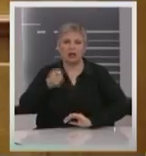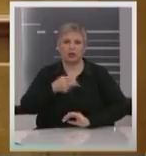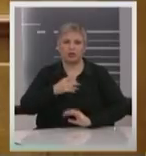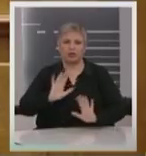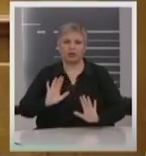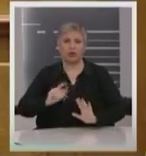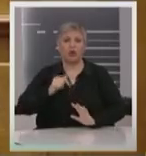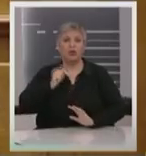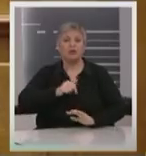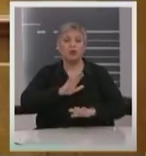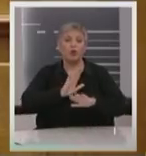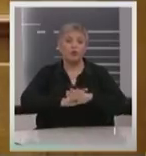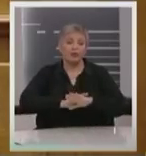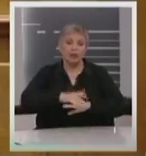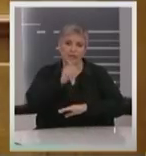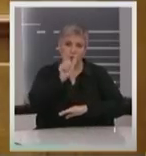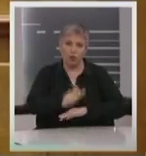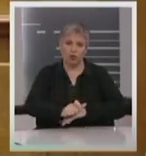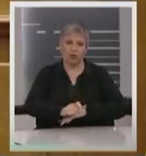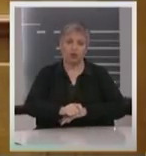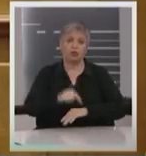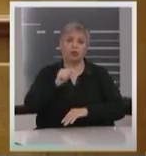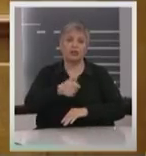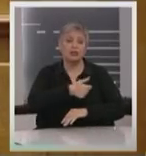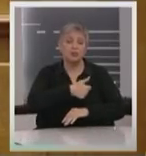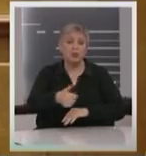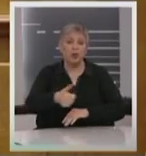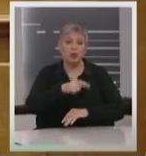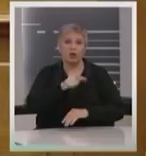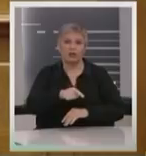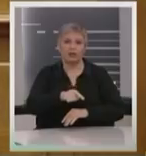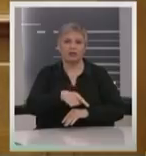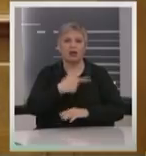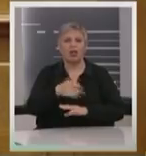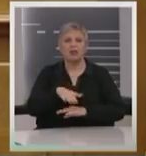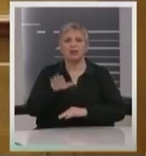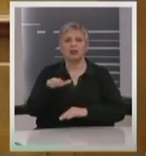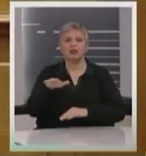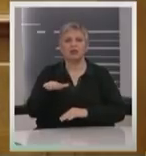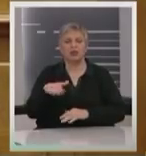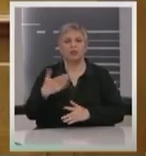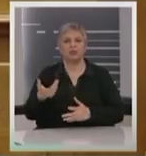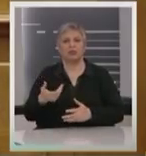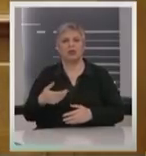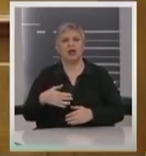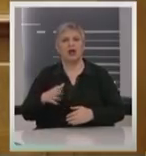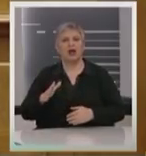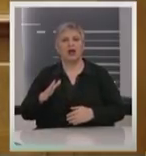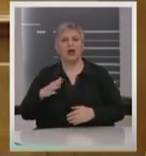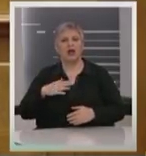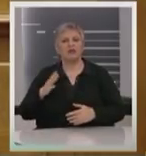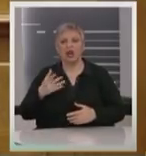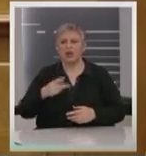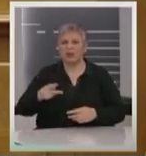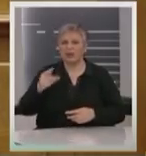υπογραφή. Μόνο εσείς μπορείτε να μιλάτε για υπεραπόδοση και να υποτιμάτε συστηματικά την νοημοσύνη της ίδιας της